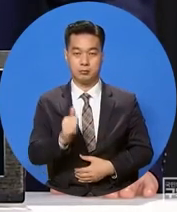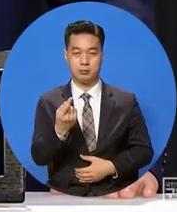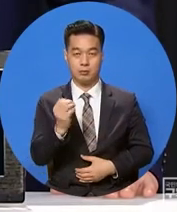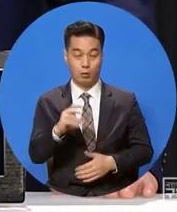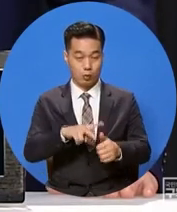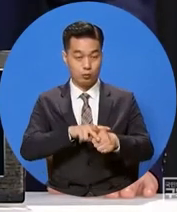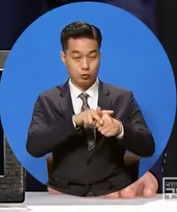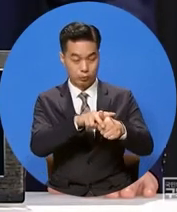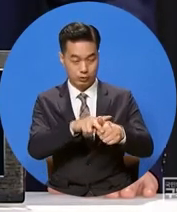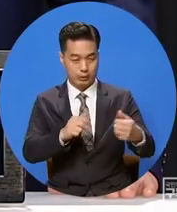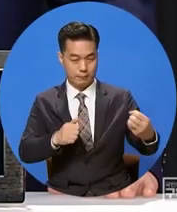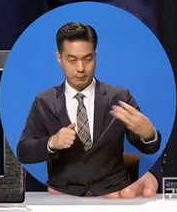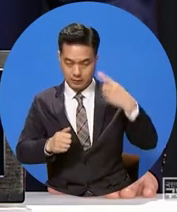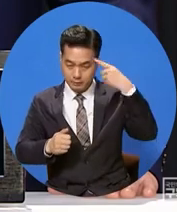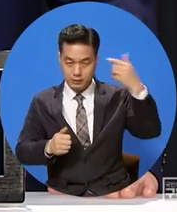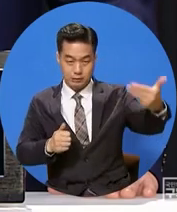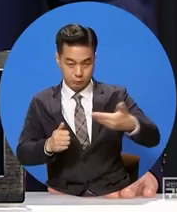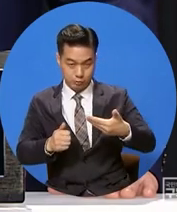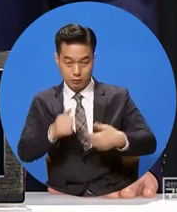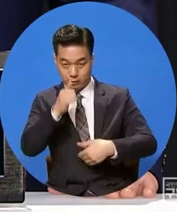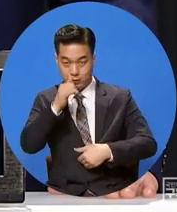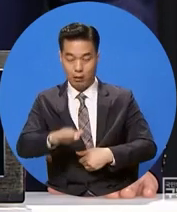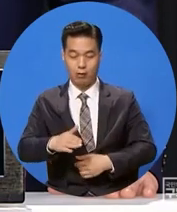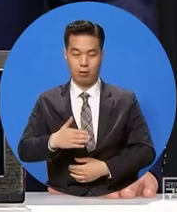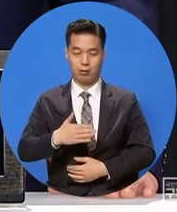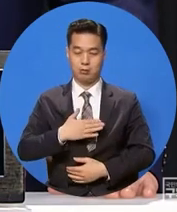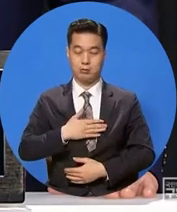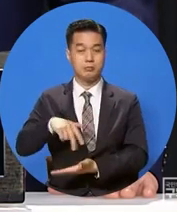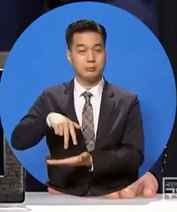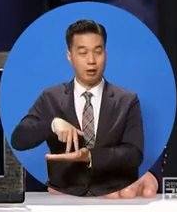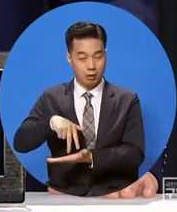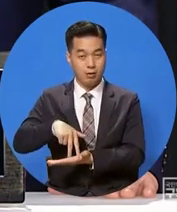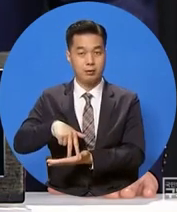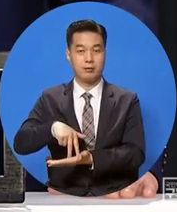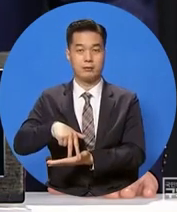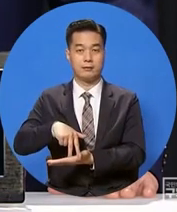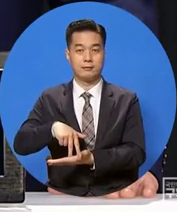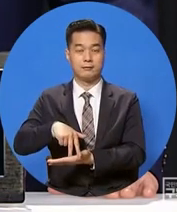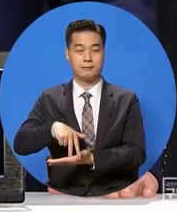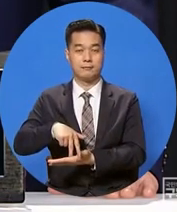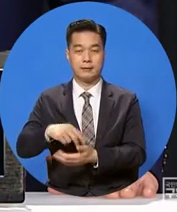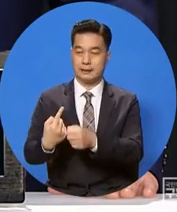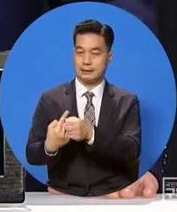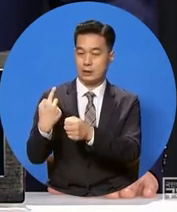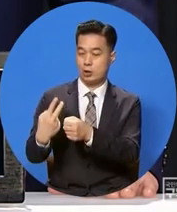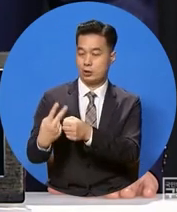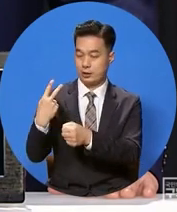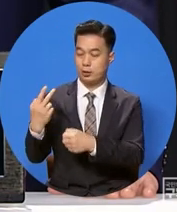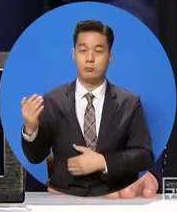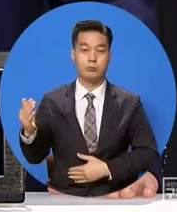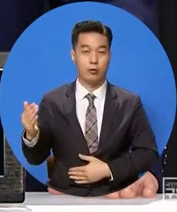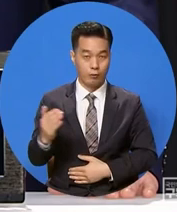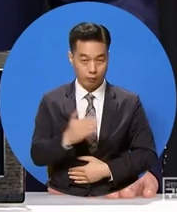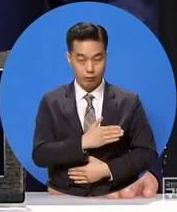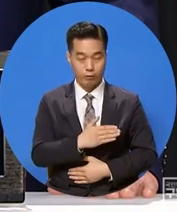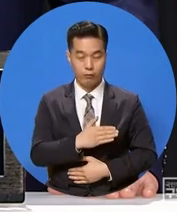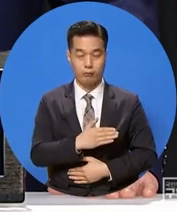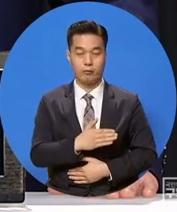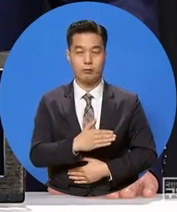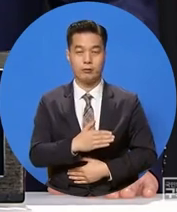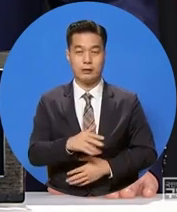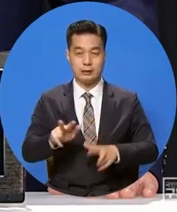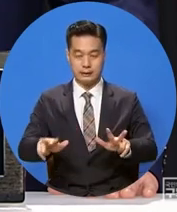후보님께서 홍 후보님께서 이렇게 말씀을 하시는데 뭐 제가 그 재작년부터 이